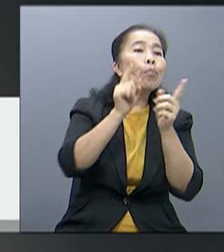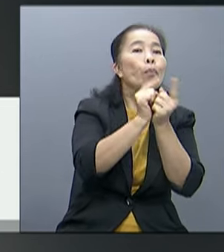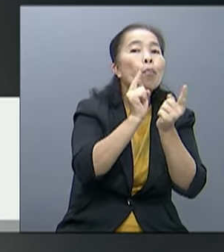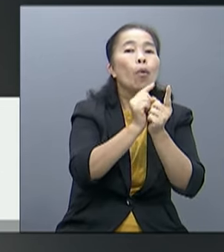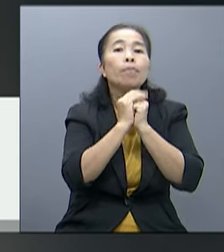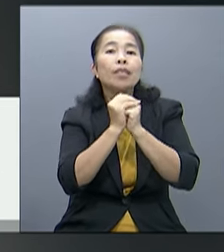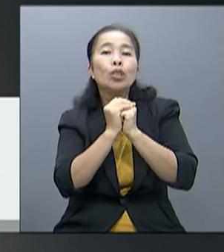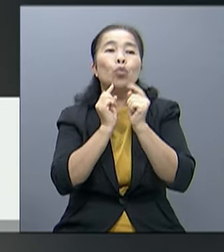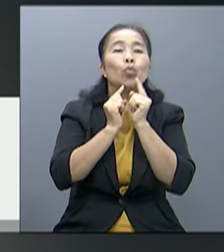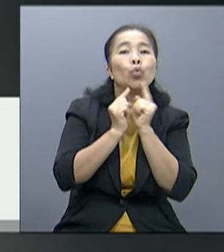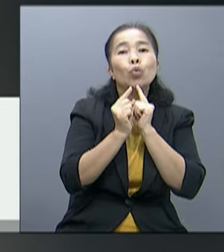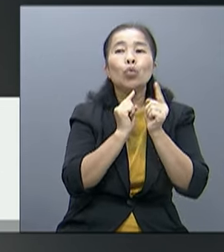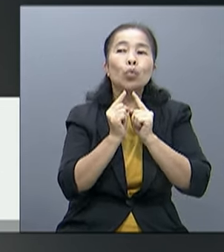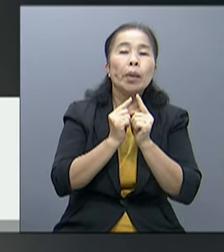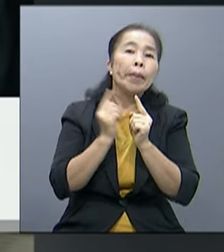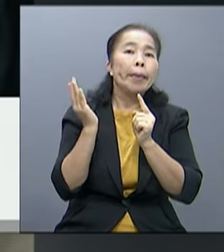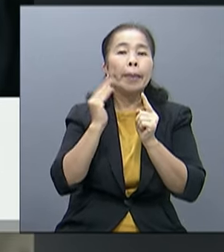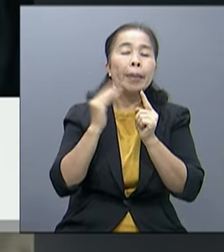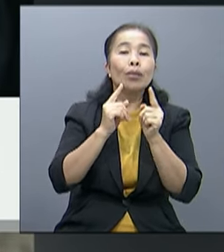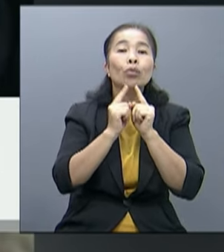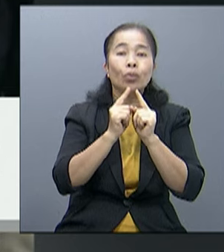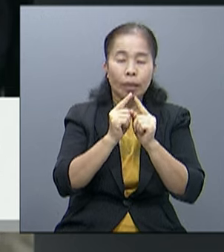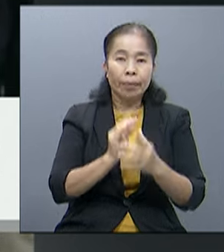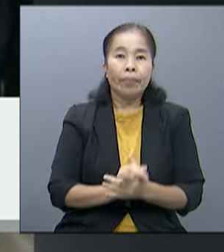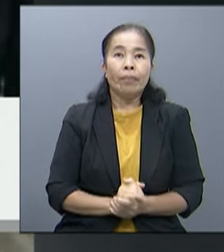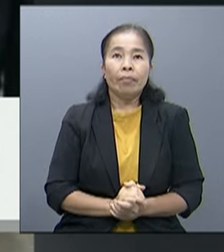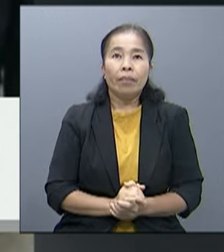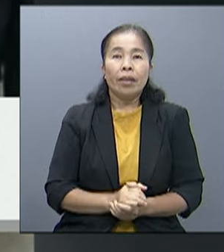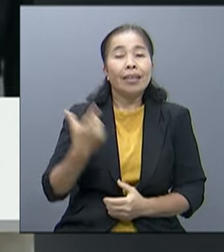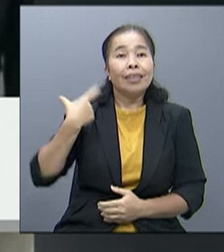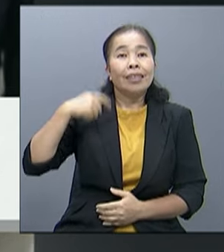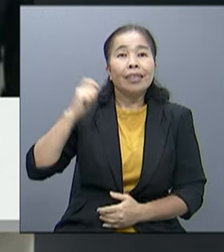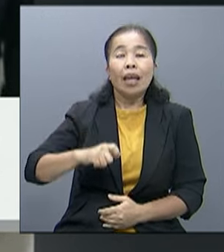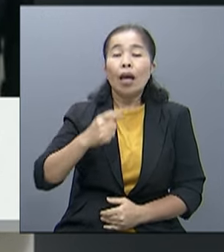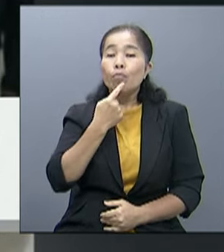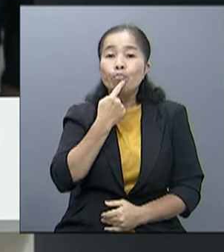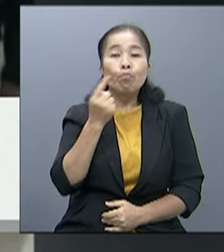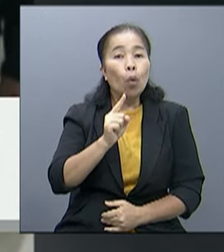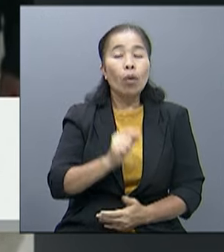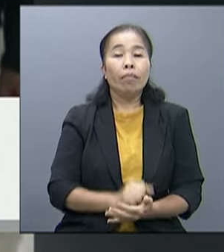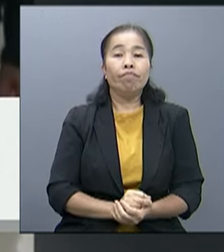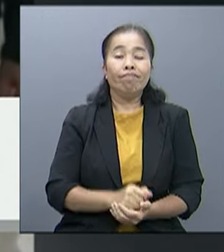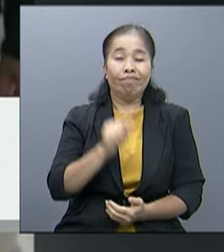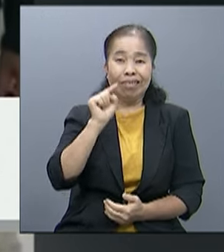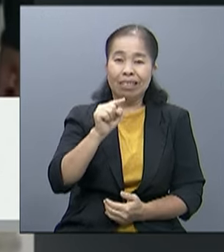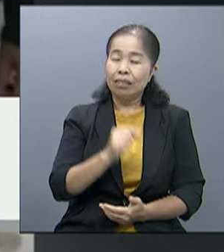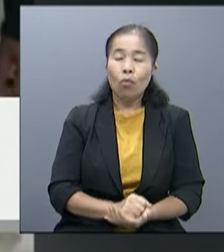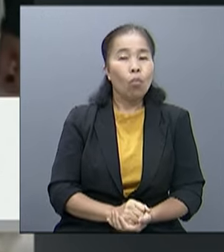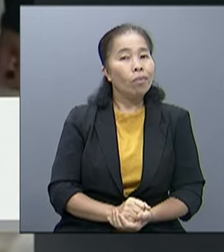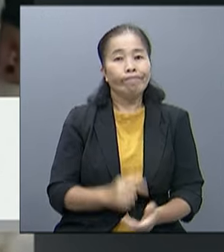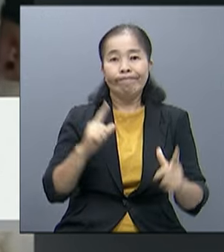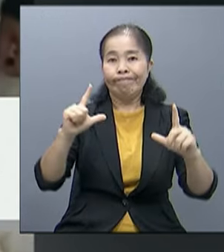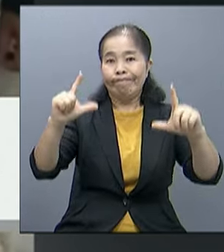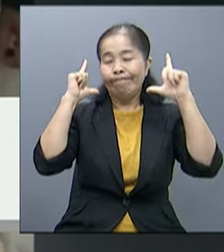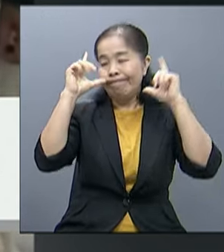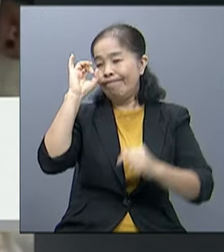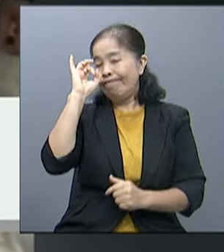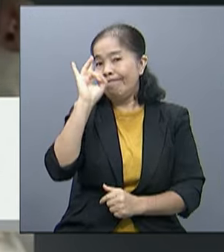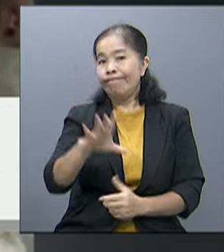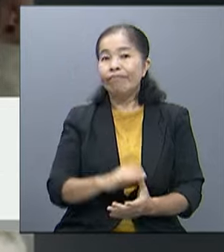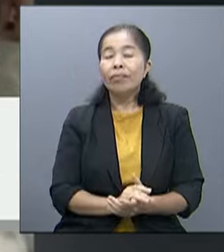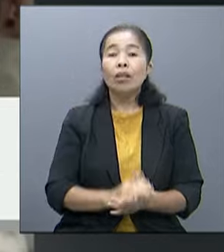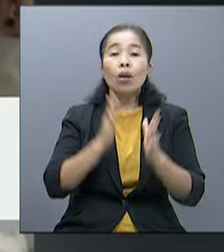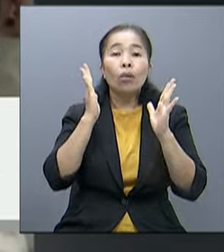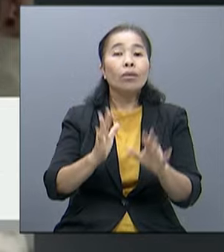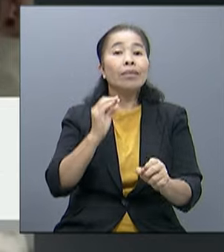จีนในห้องพักในลักษณะของนกต่อศาลระบุเหตุว่าคดีนี้เป็นคดีอุกฉกรรจ์ค่ะประกอบกับพนักงานสอบ